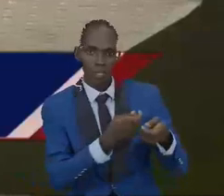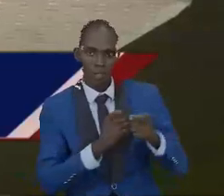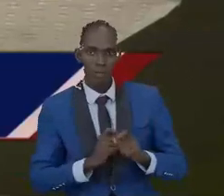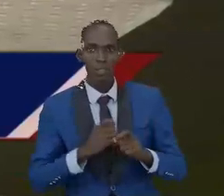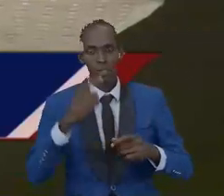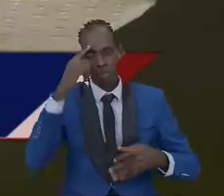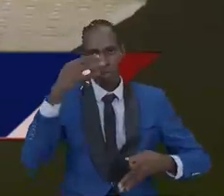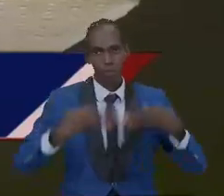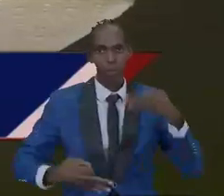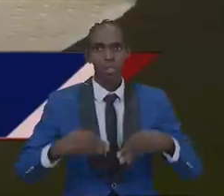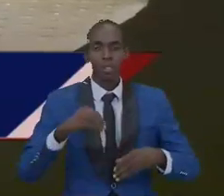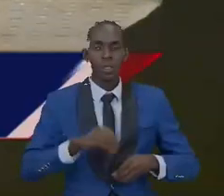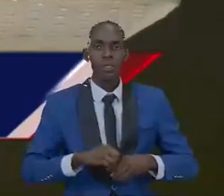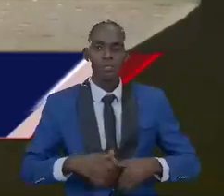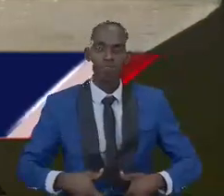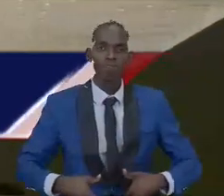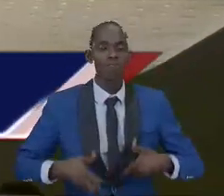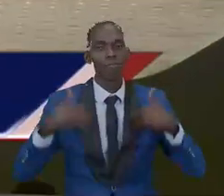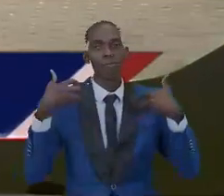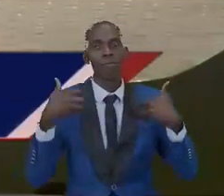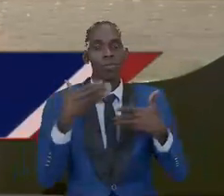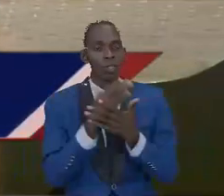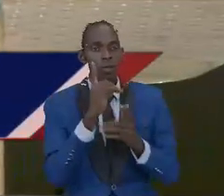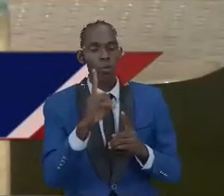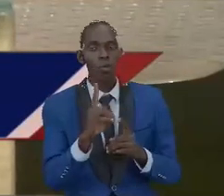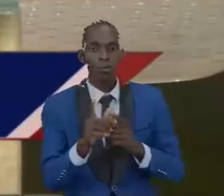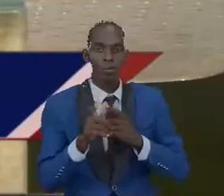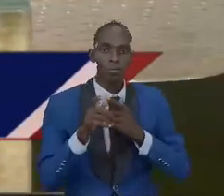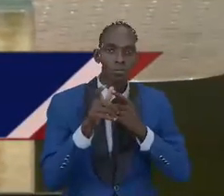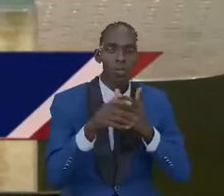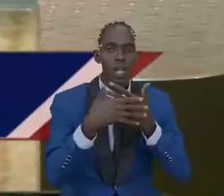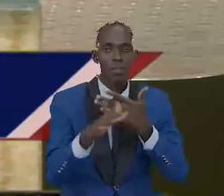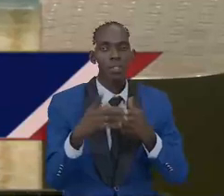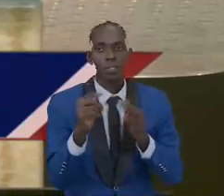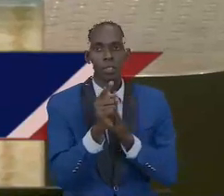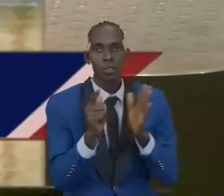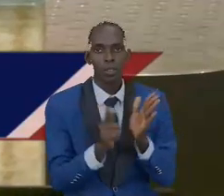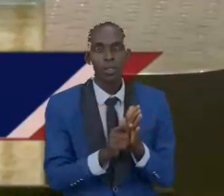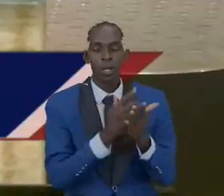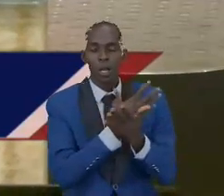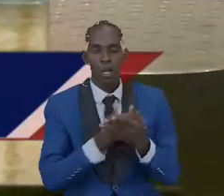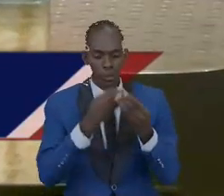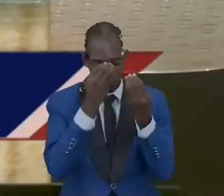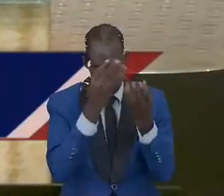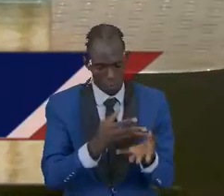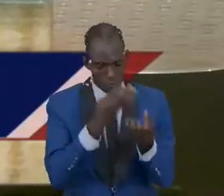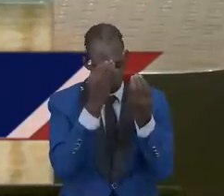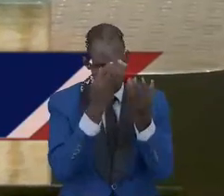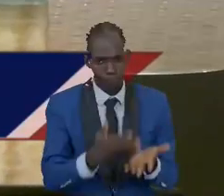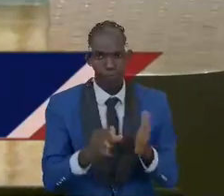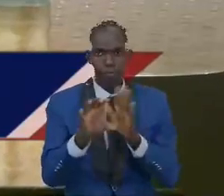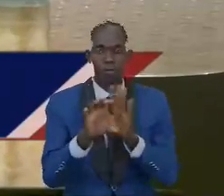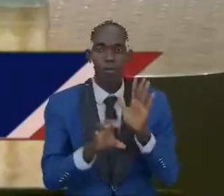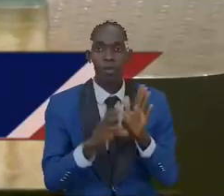le jugement en furie quelqu'un qui court d'après la loi obéissant au commandement de la